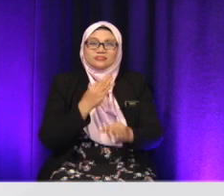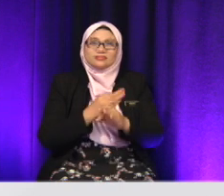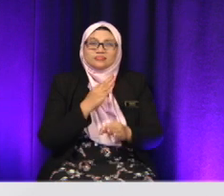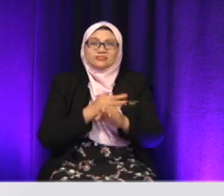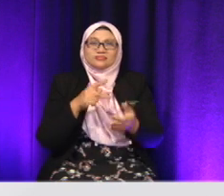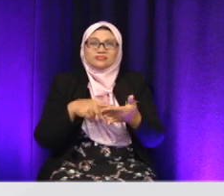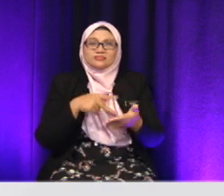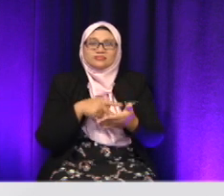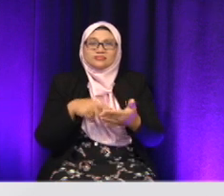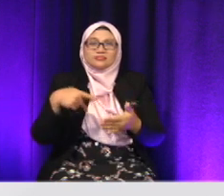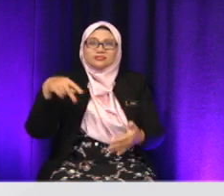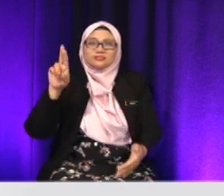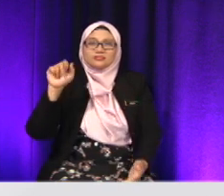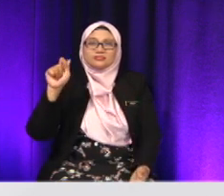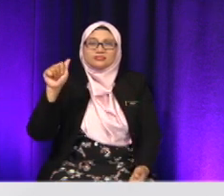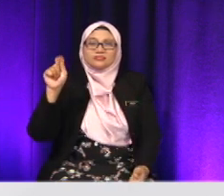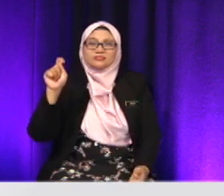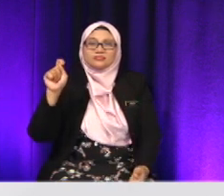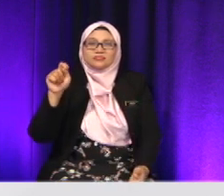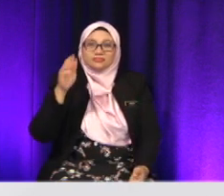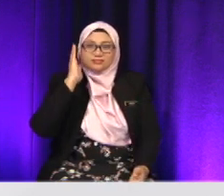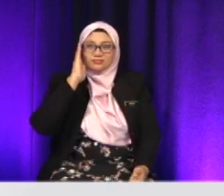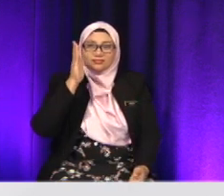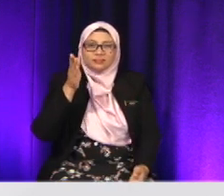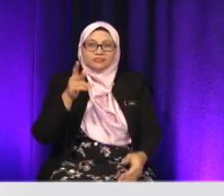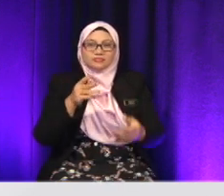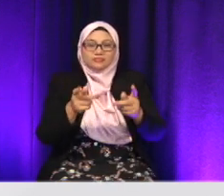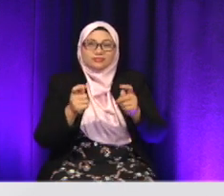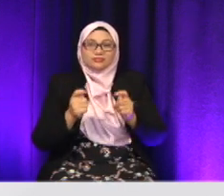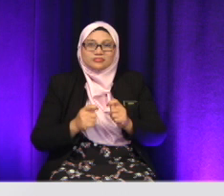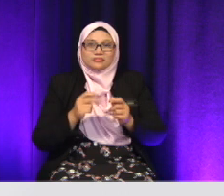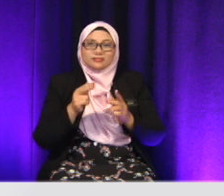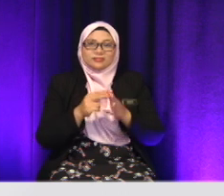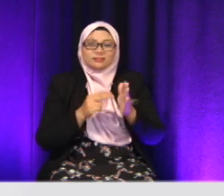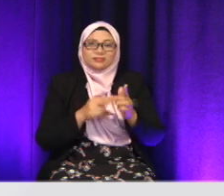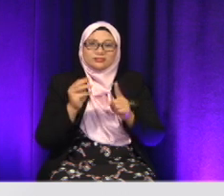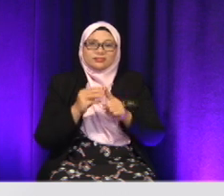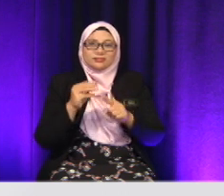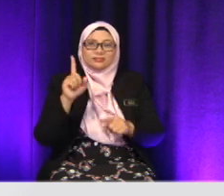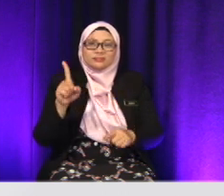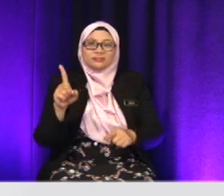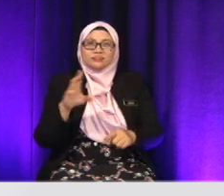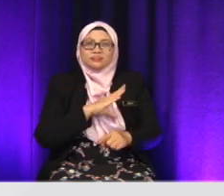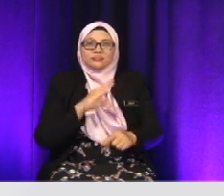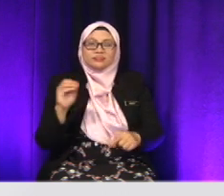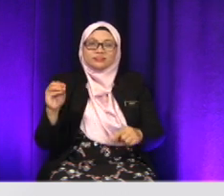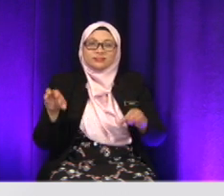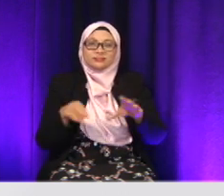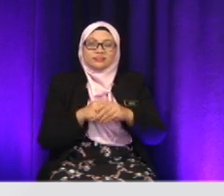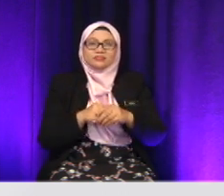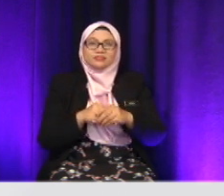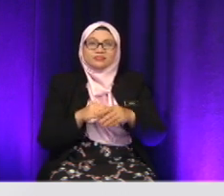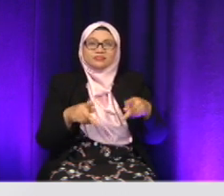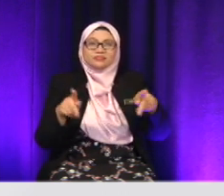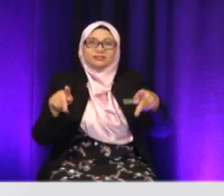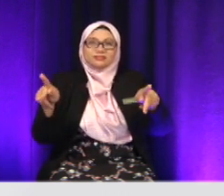akan menerima nilai makwal dan melakukan proses di laborator betul